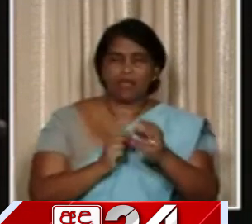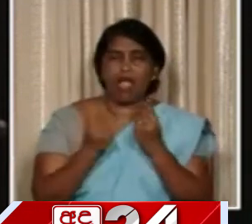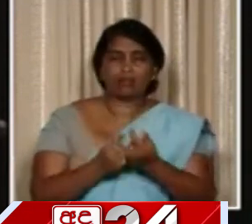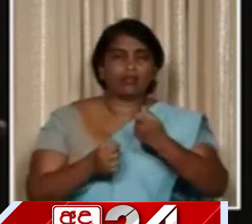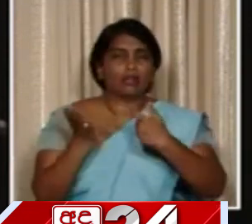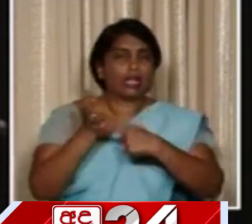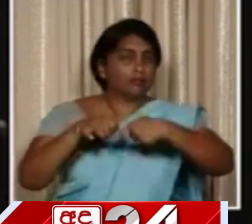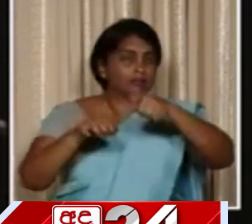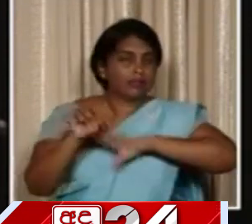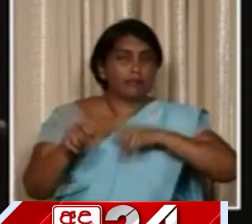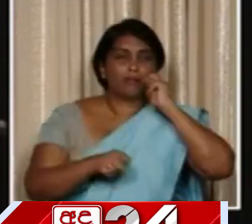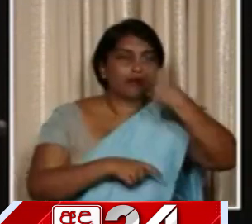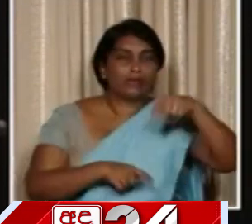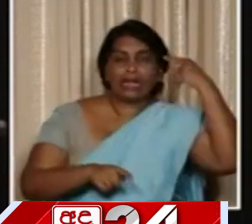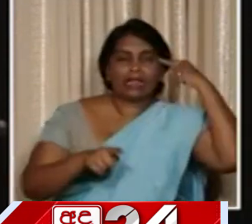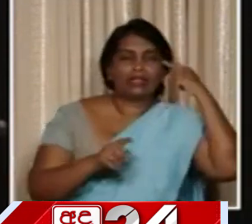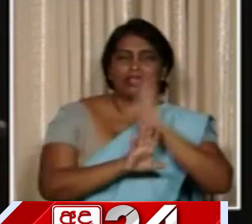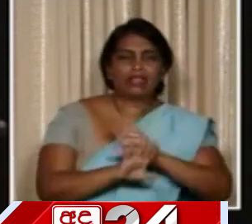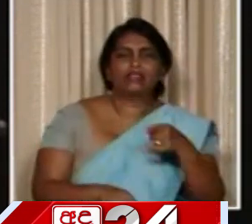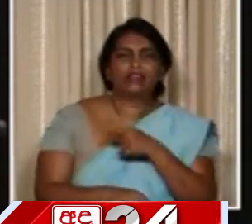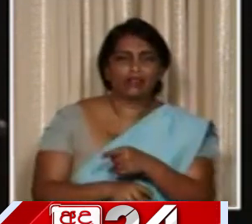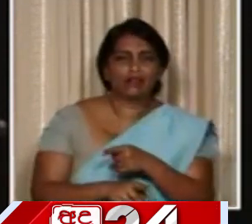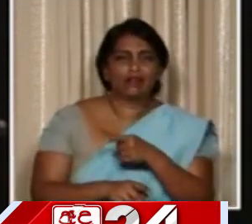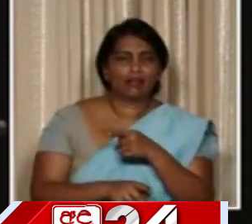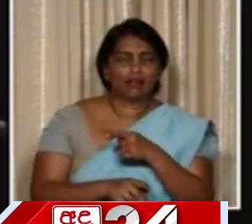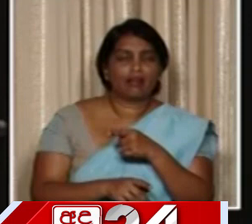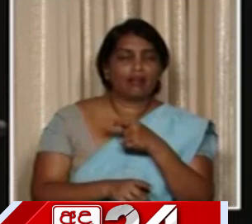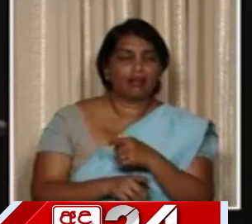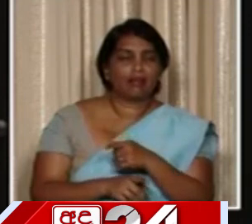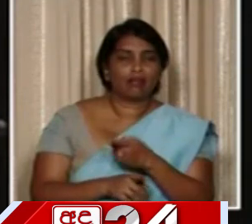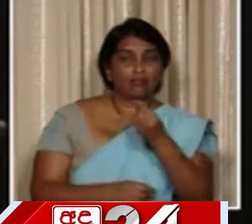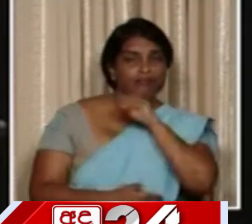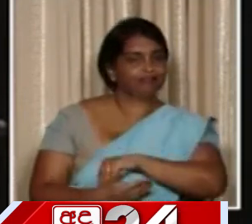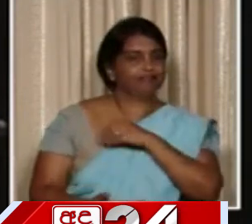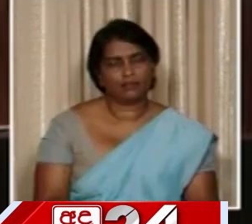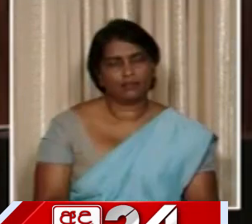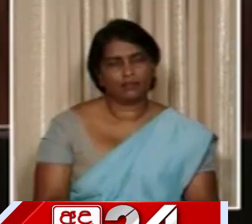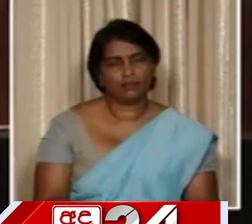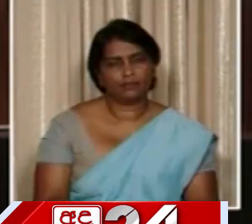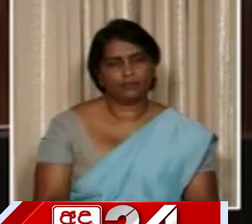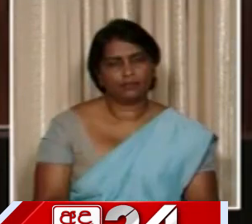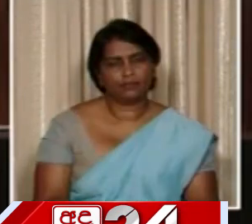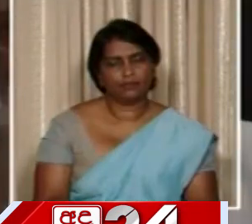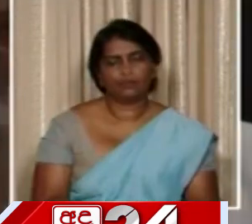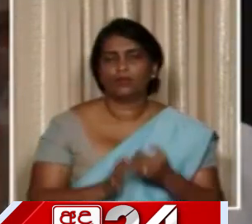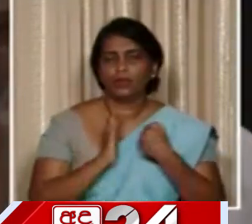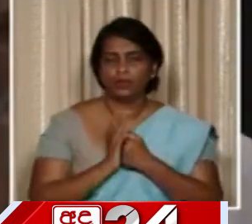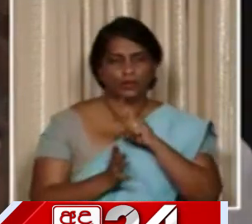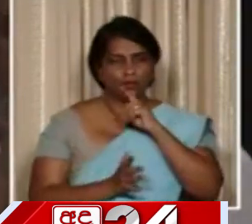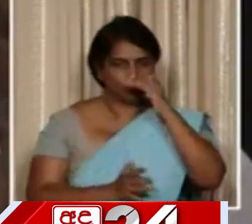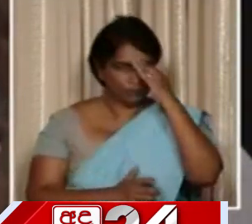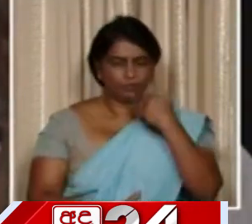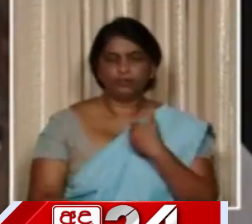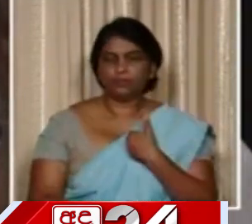මිලදී අරගෙන මේ රටේ ජනතාව ගැන නෙමෙයි ඔබතුමා ඔය හිතන්න හදන්නේ ඔබතුමාගේ අනිත් කඩේ සාක්කුව ගරු කතානායකතුමනි